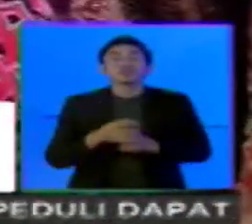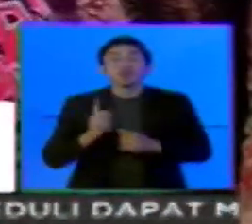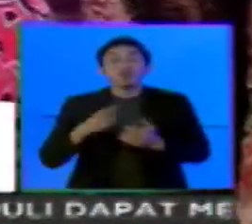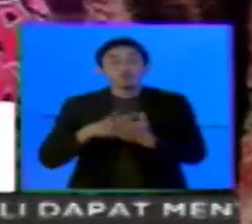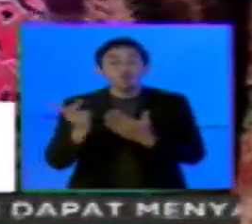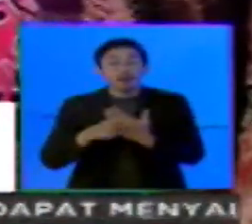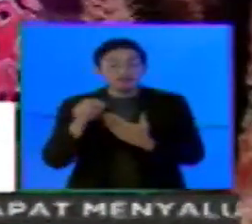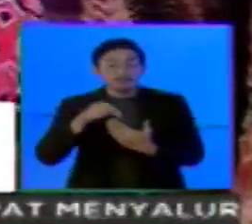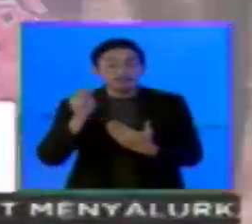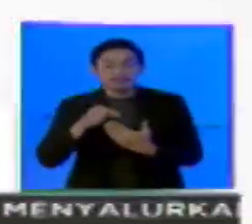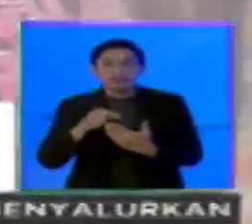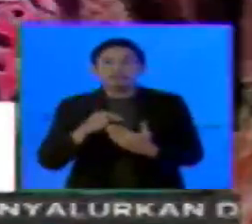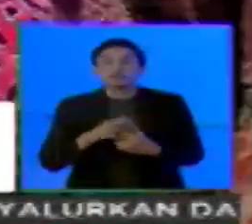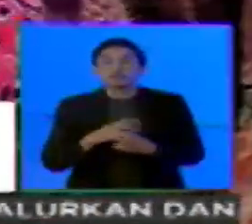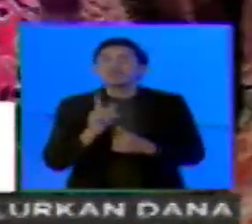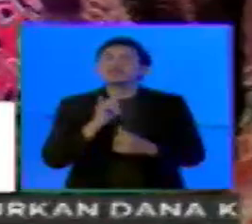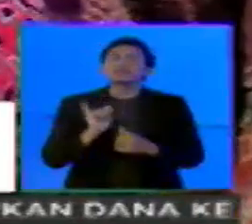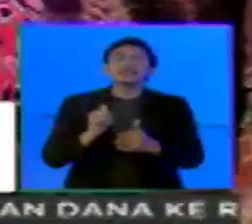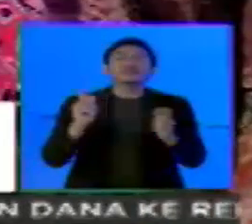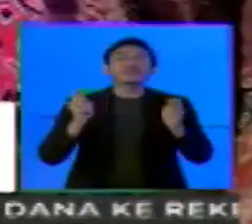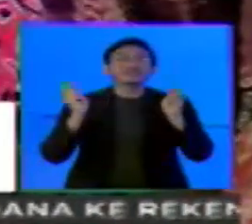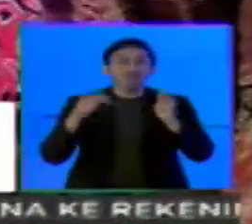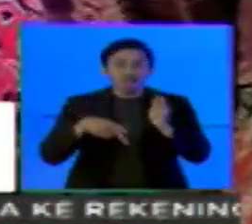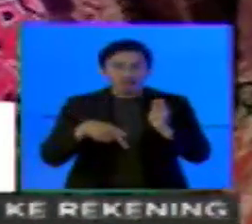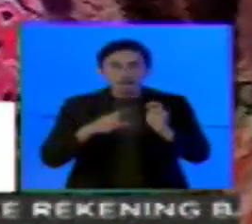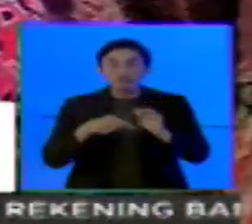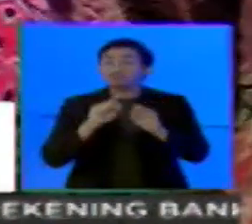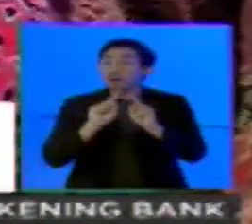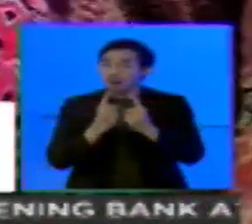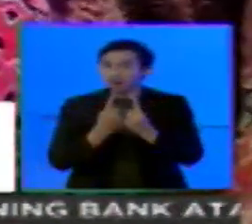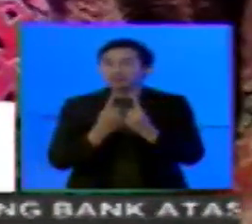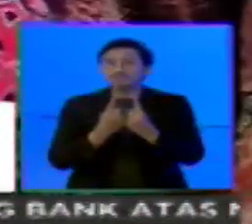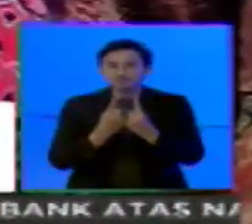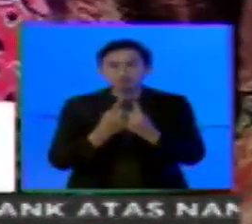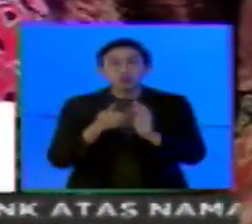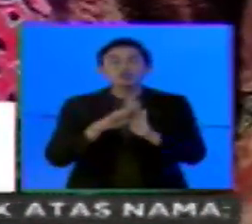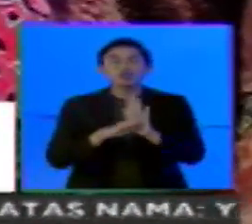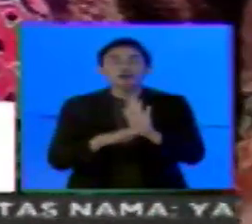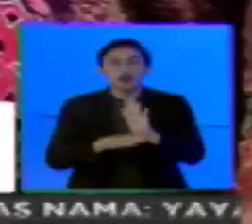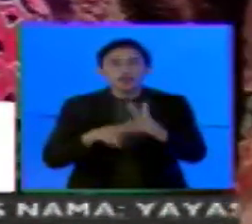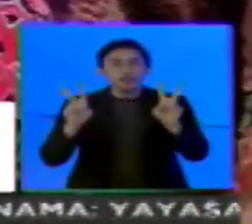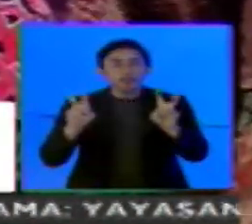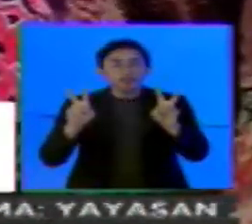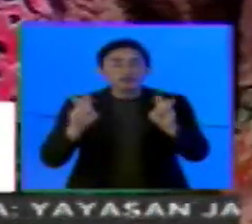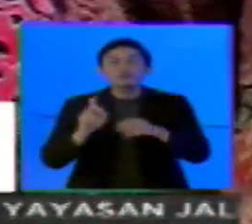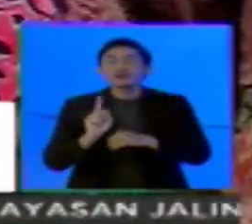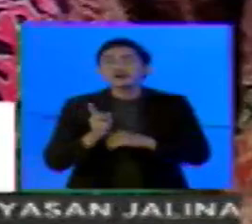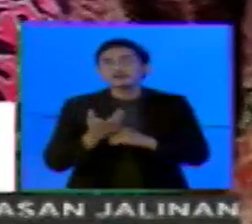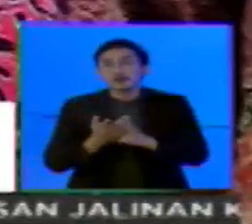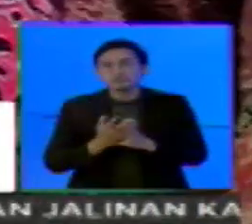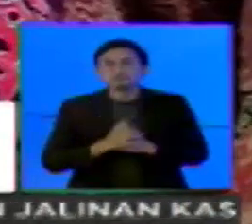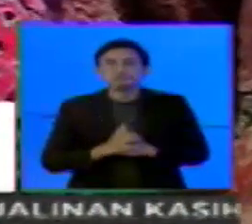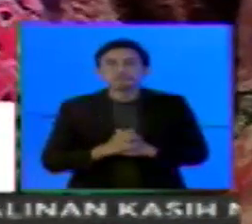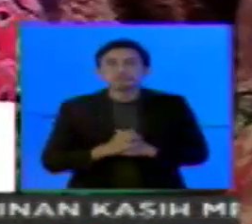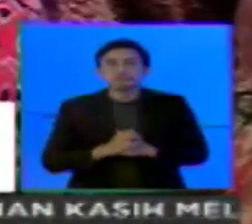program-program atraksi. Ada 11 event yang kami launching dengan bertemakan ada